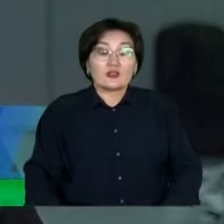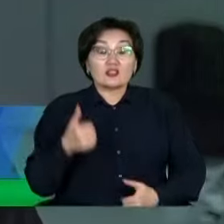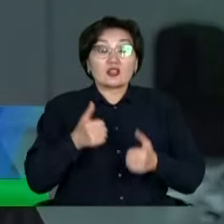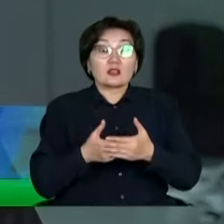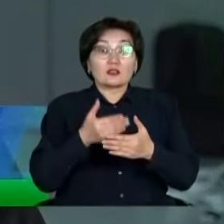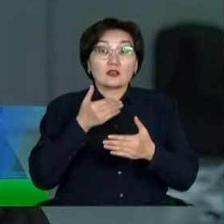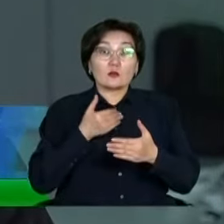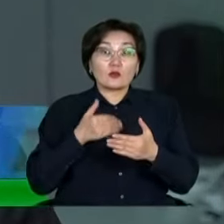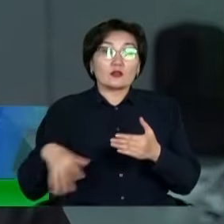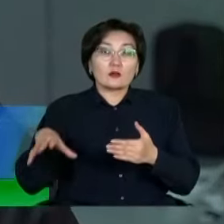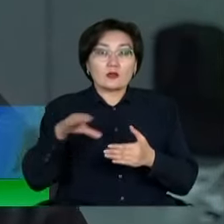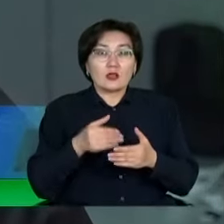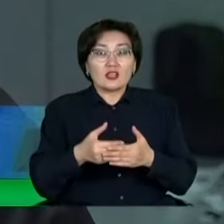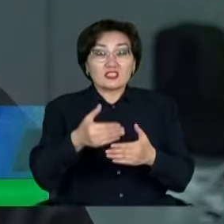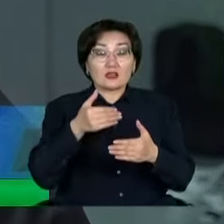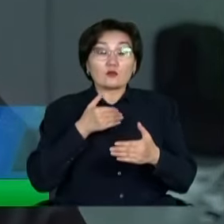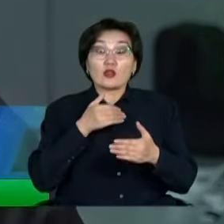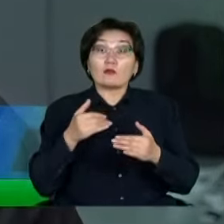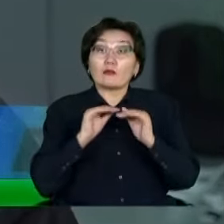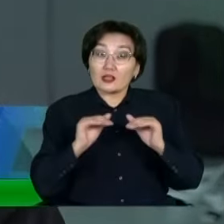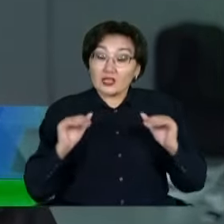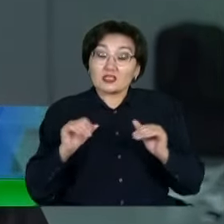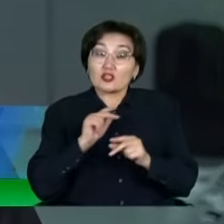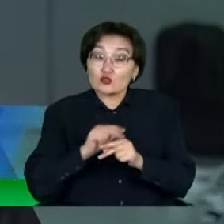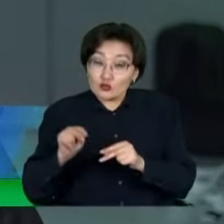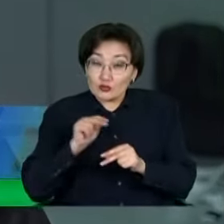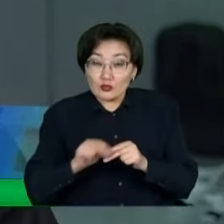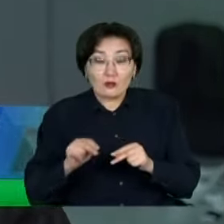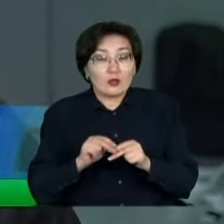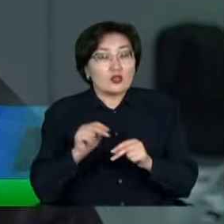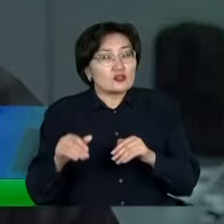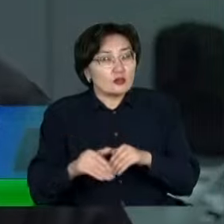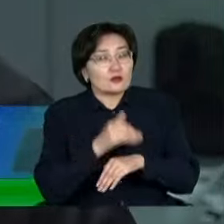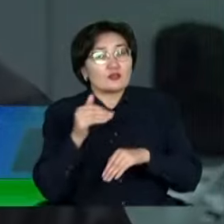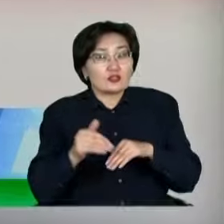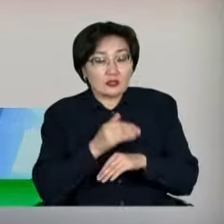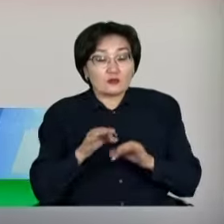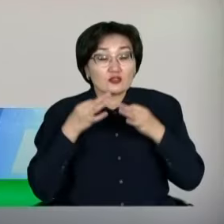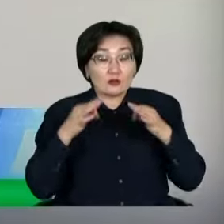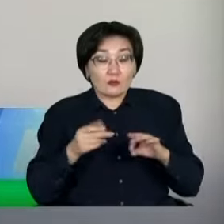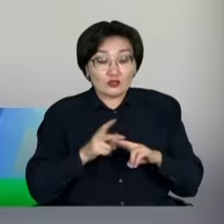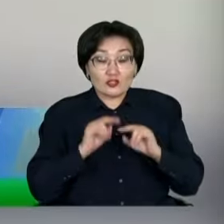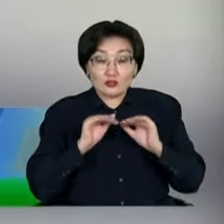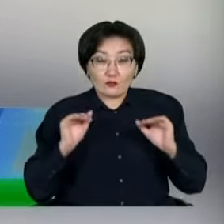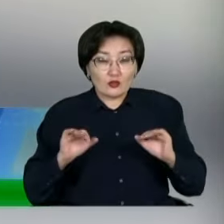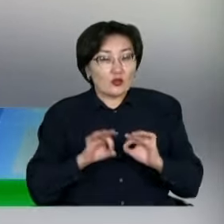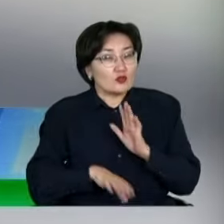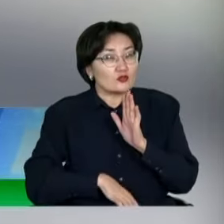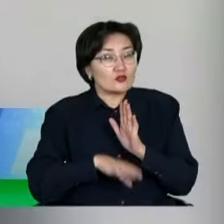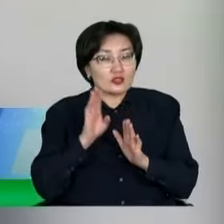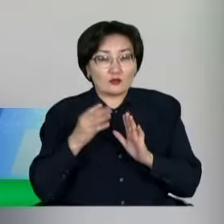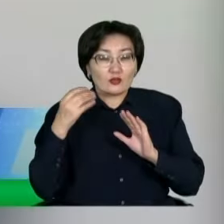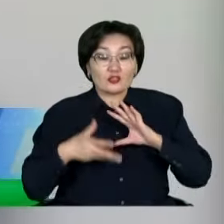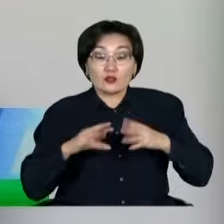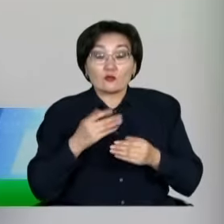жиналып, барға мотивация беріп, балаларды жібереміз. Осы жылы балар өте жақсы результат көрсетті. Балар немесе болевой